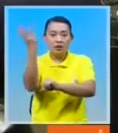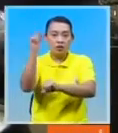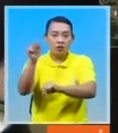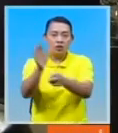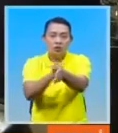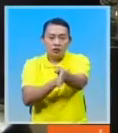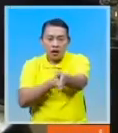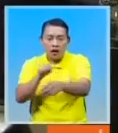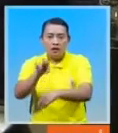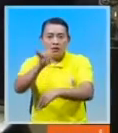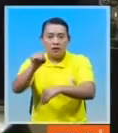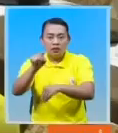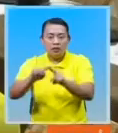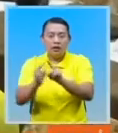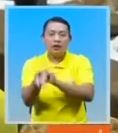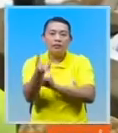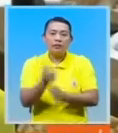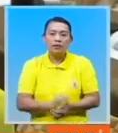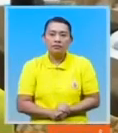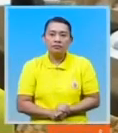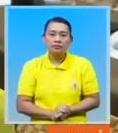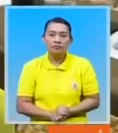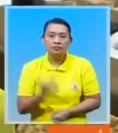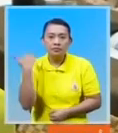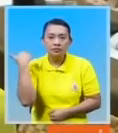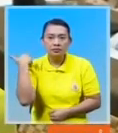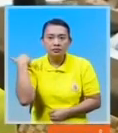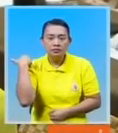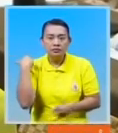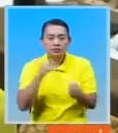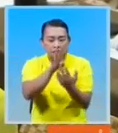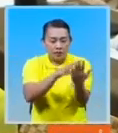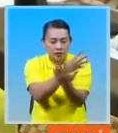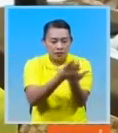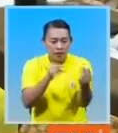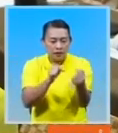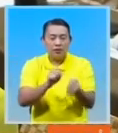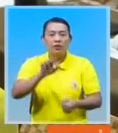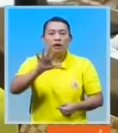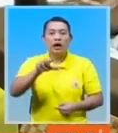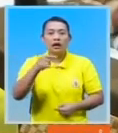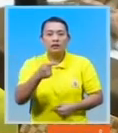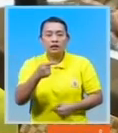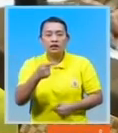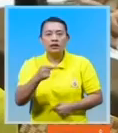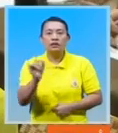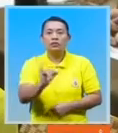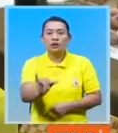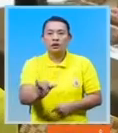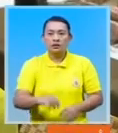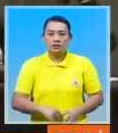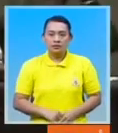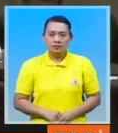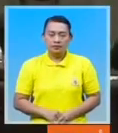ในคลื่น700เมกะเฮิรตซ์น้อยมากอีกทั้งยังไม่มีการวางรถแบบ 5G ไว้ซะด้วยนะครับลองไปฟังเสียงเรื่องนี้หน่อยครับ